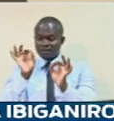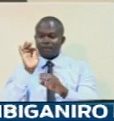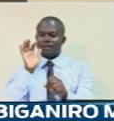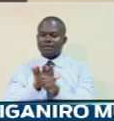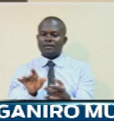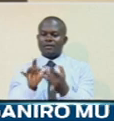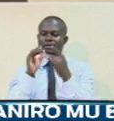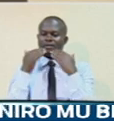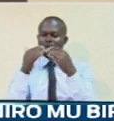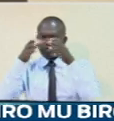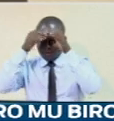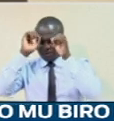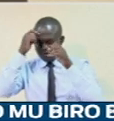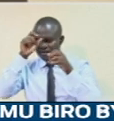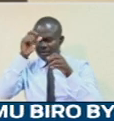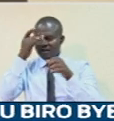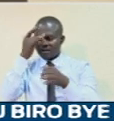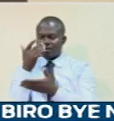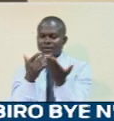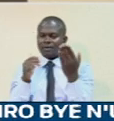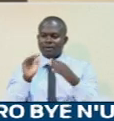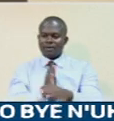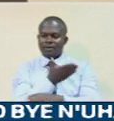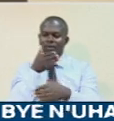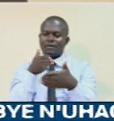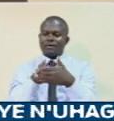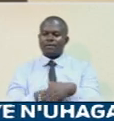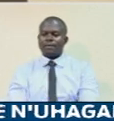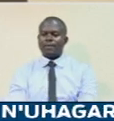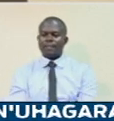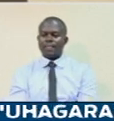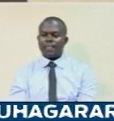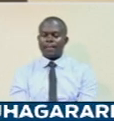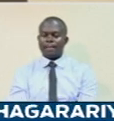by'umwihariko nshimira Perezida wa Repubulika Paul Kagame ko yakuyeho izo